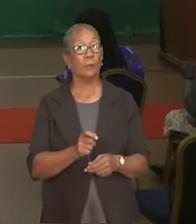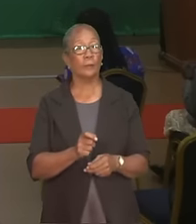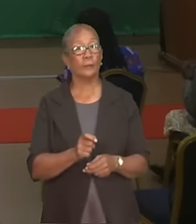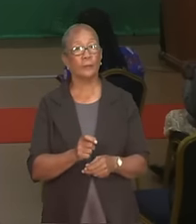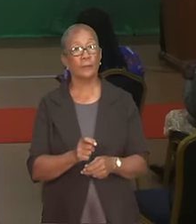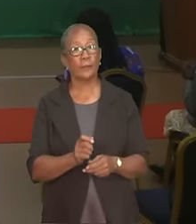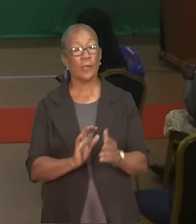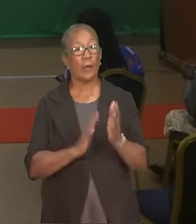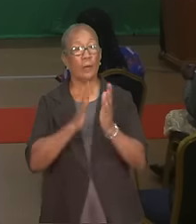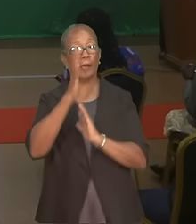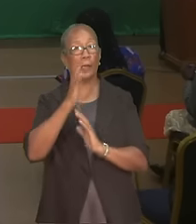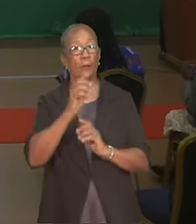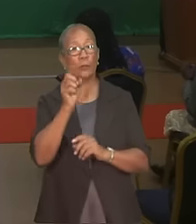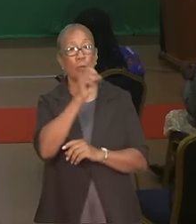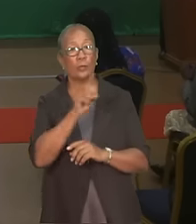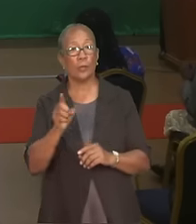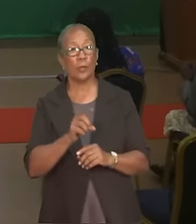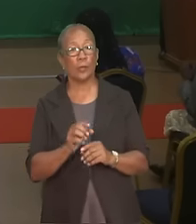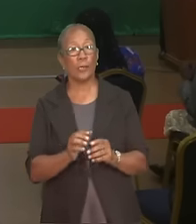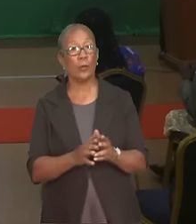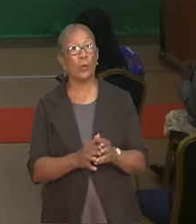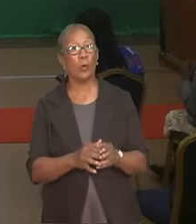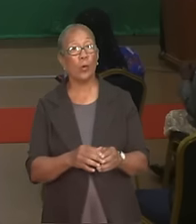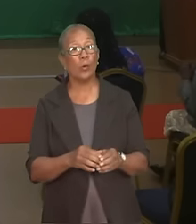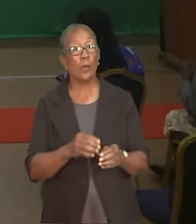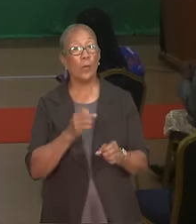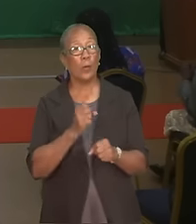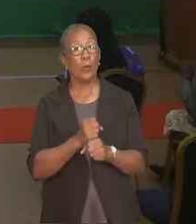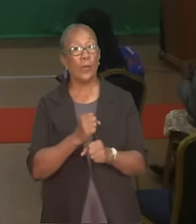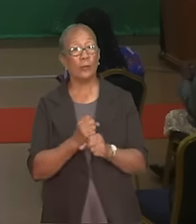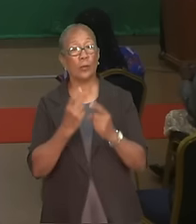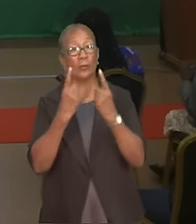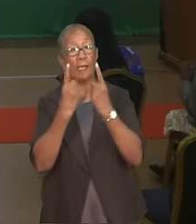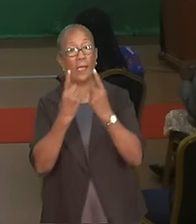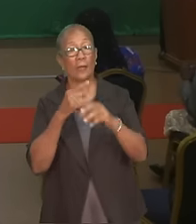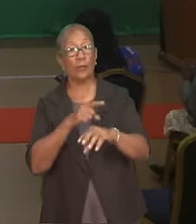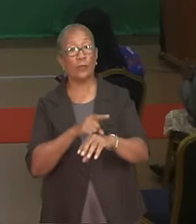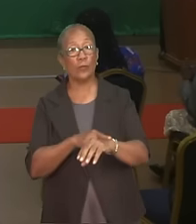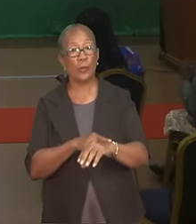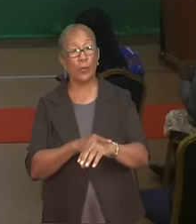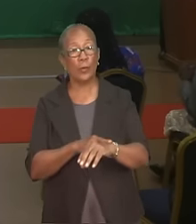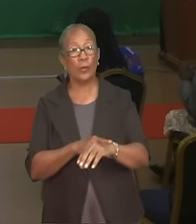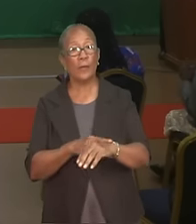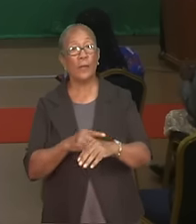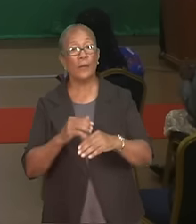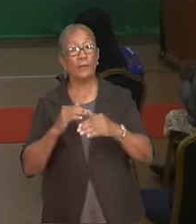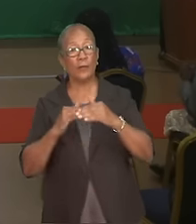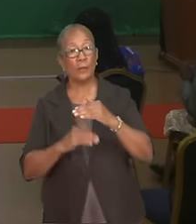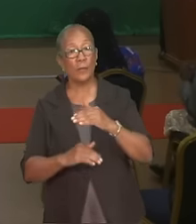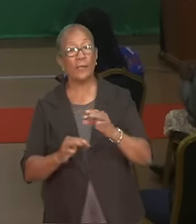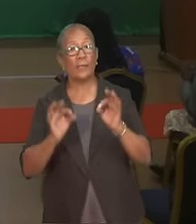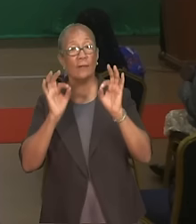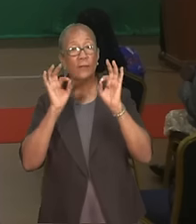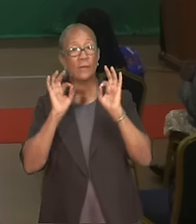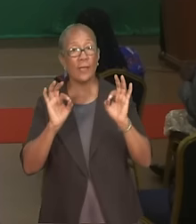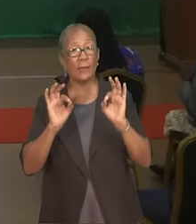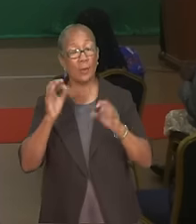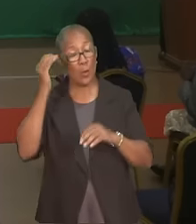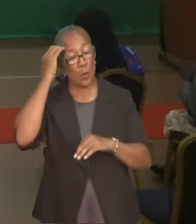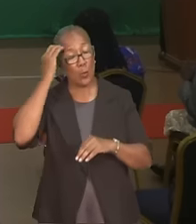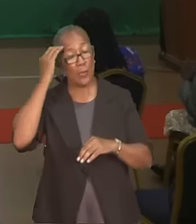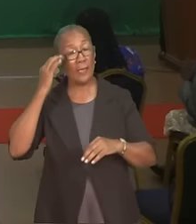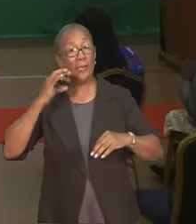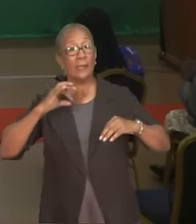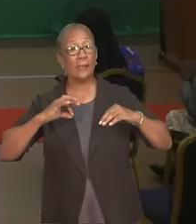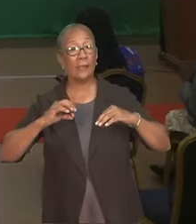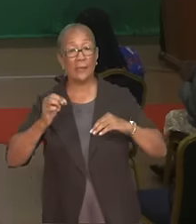het vliegveld zorgen op werk al enige tijd tot 11 uur. Met als gevolg verminderde veiligheid. Wie de minister hiervan en